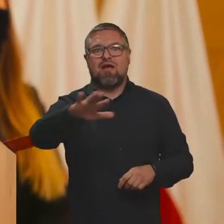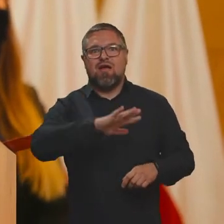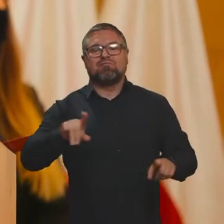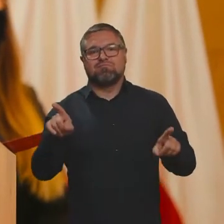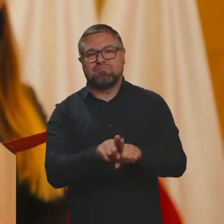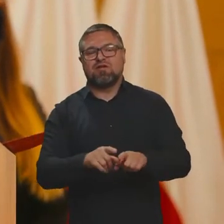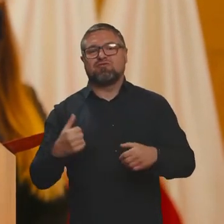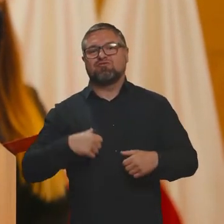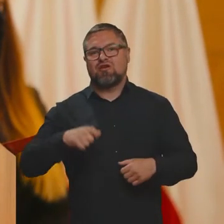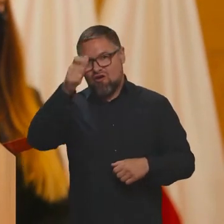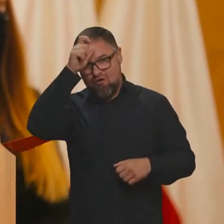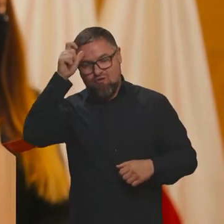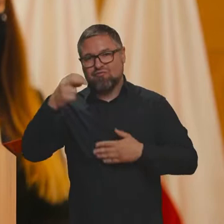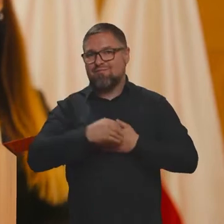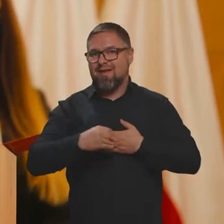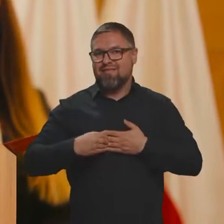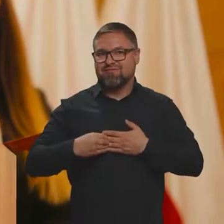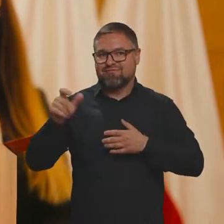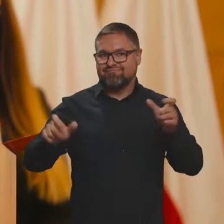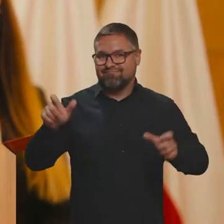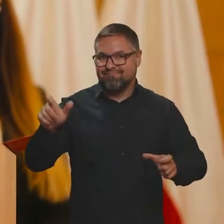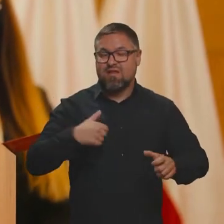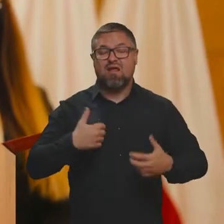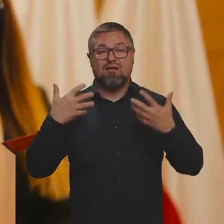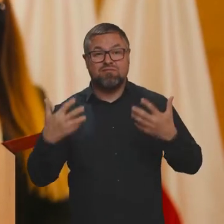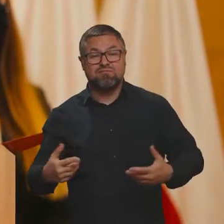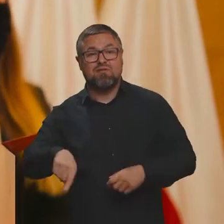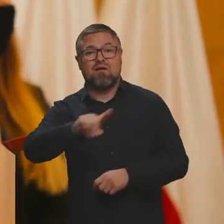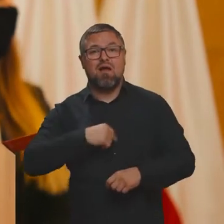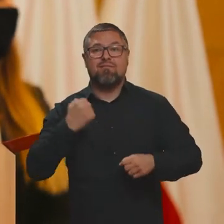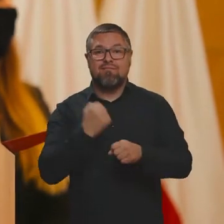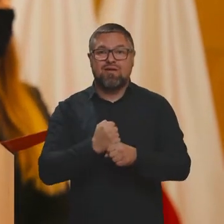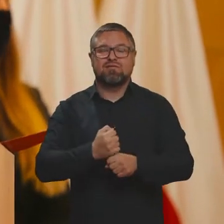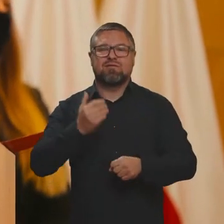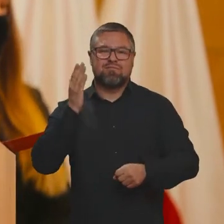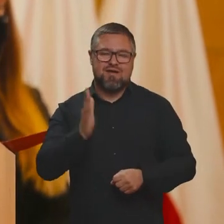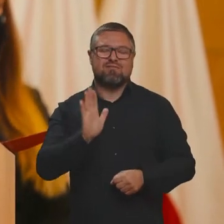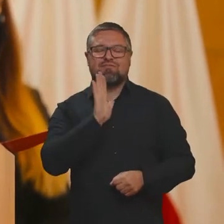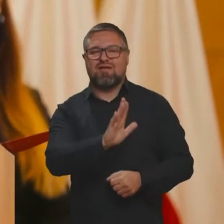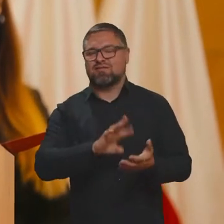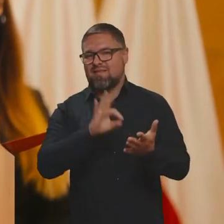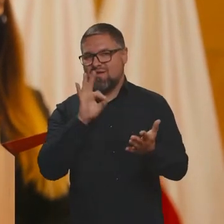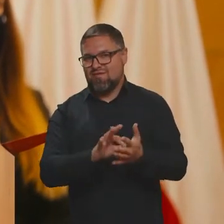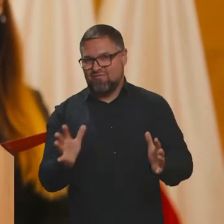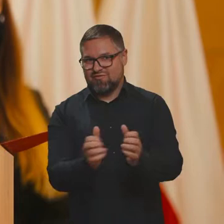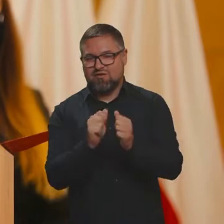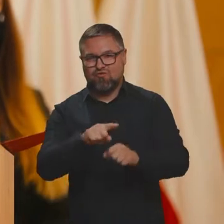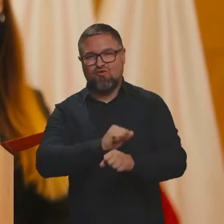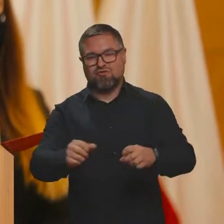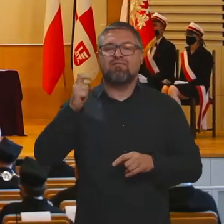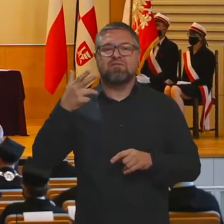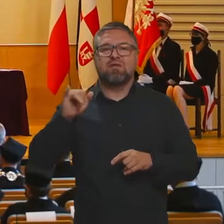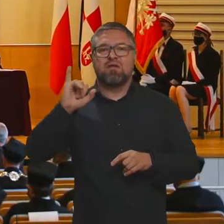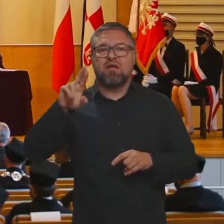medyków. Nie chcę wchodzić w szczegóły, ale wiem, że pracę będą mieć. A to jest chyba